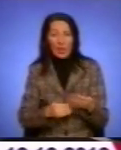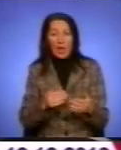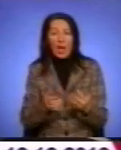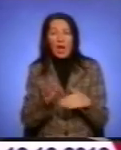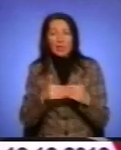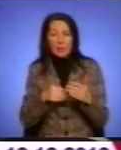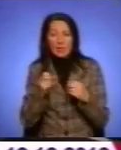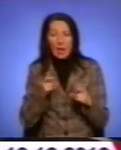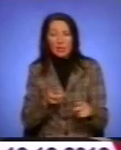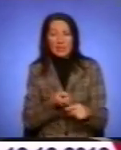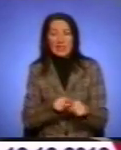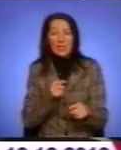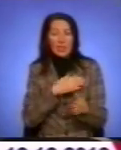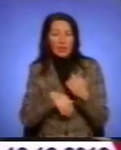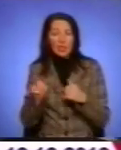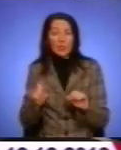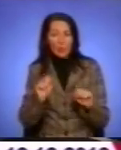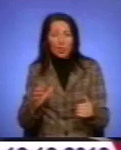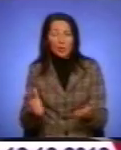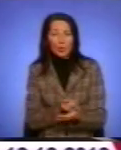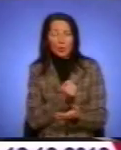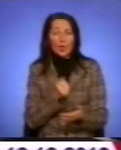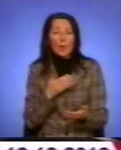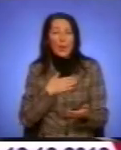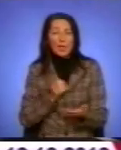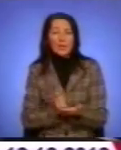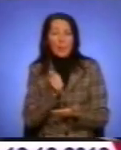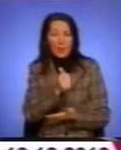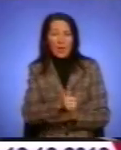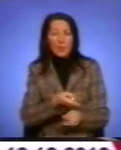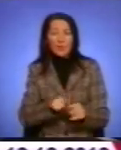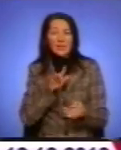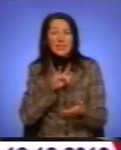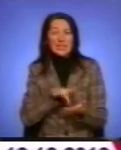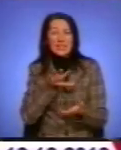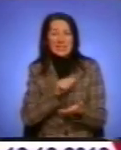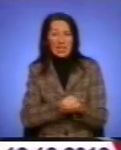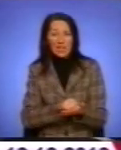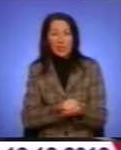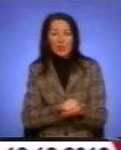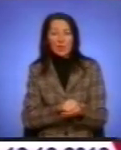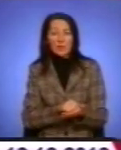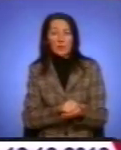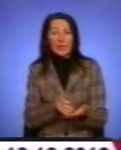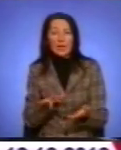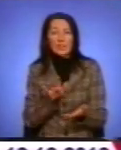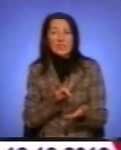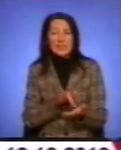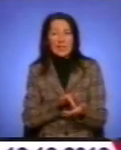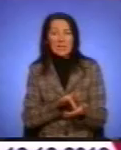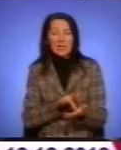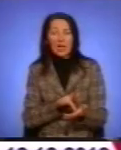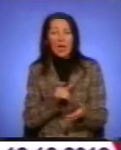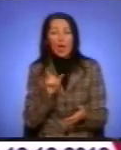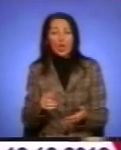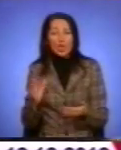може здобути. І повірте мені, якщо ми направляємо в цей центр зайнятості, в центр реабілітаційний центр, і людина